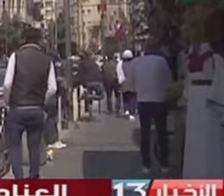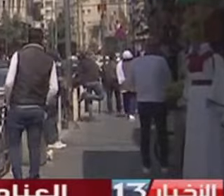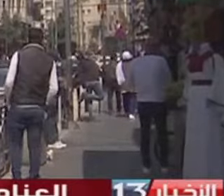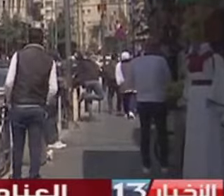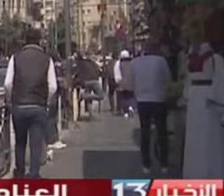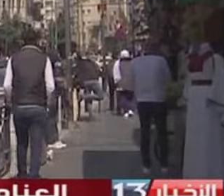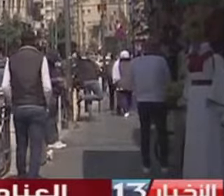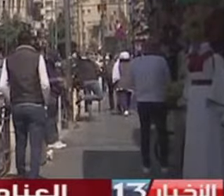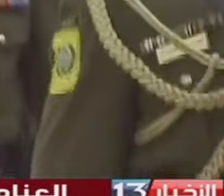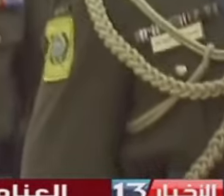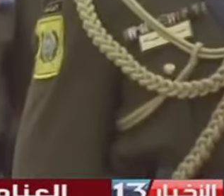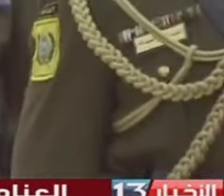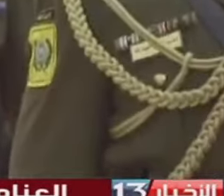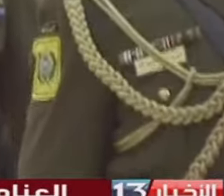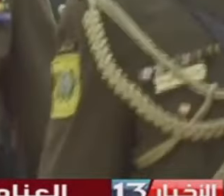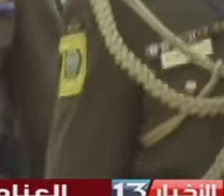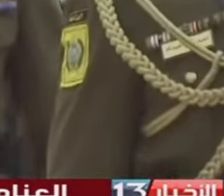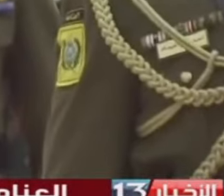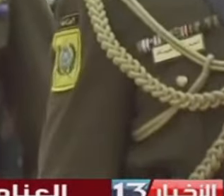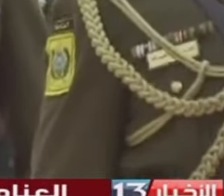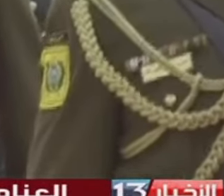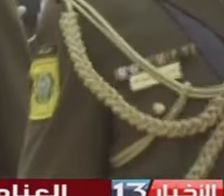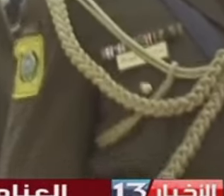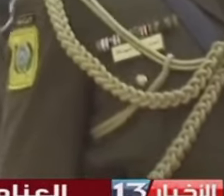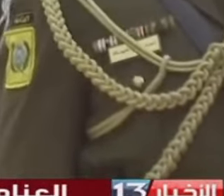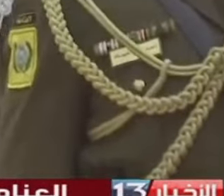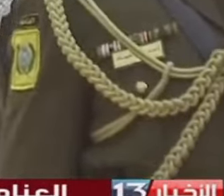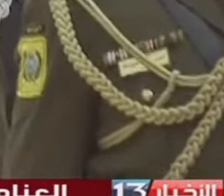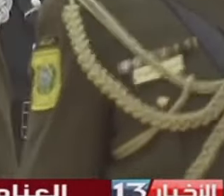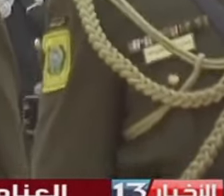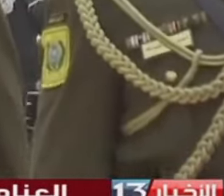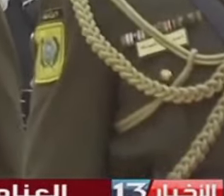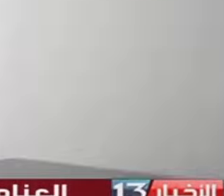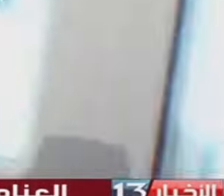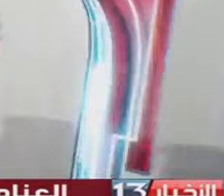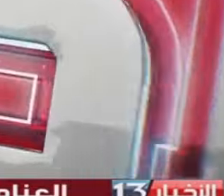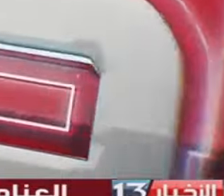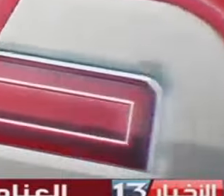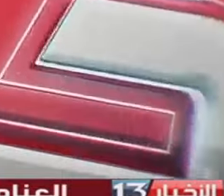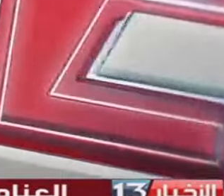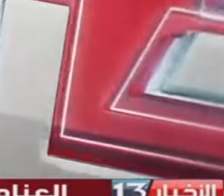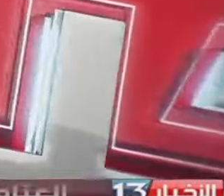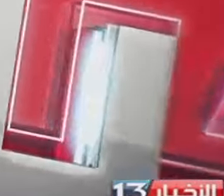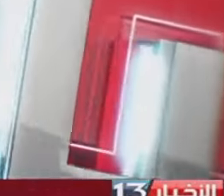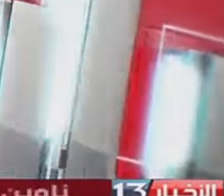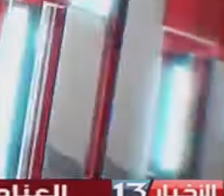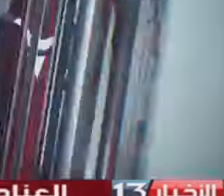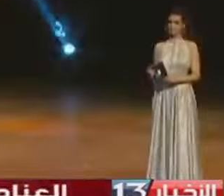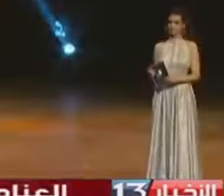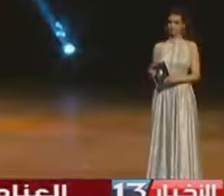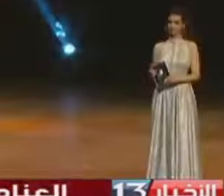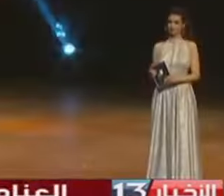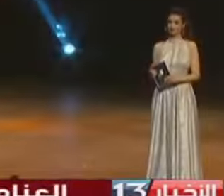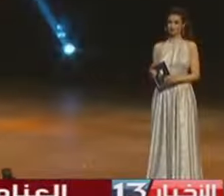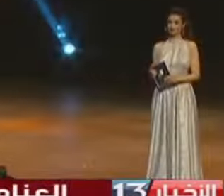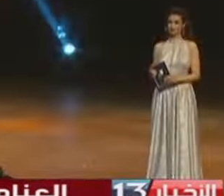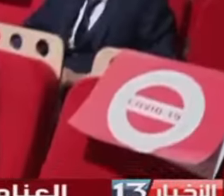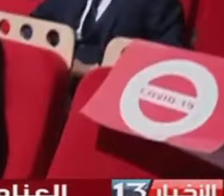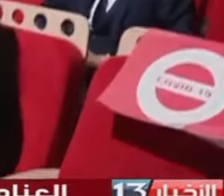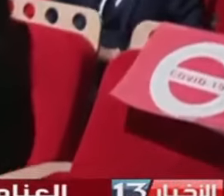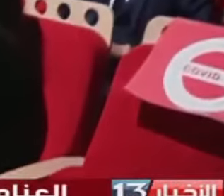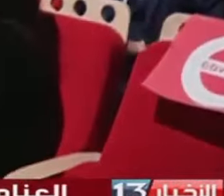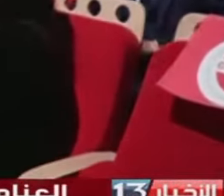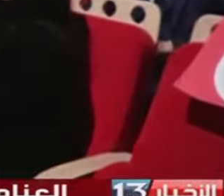قرارات لحفظ أمن هذا البلد بعد حملة الإيقافات لشخصيات بارزة لأسباب أمنية. اختتام الدورة